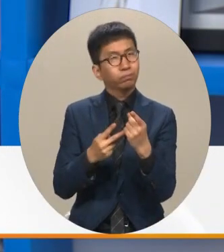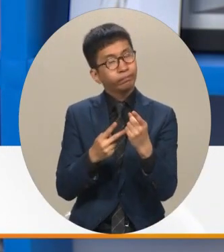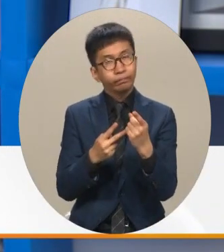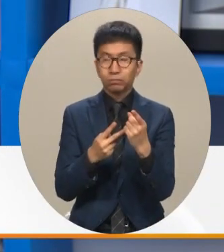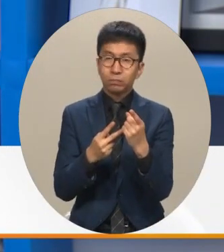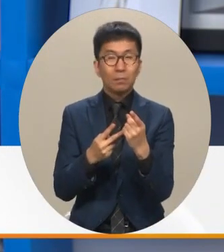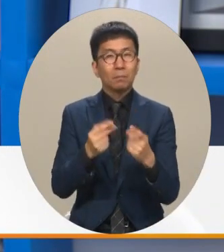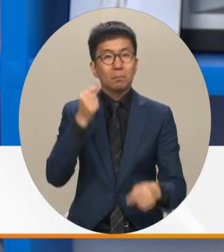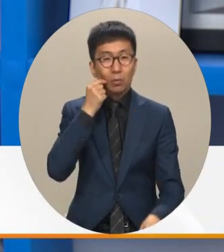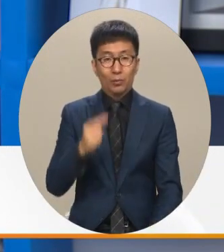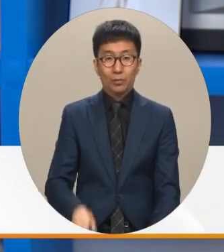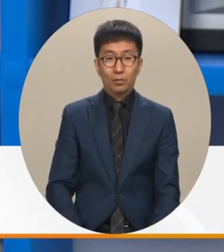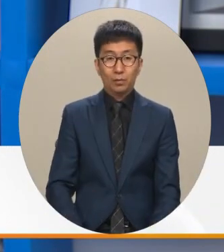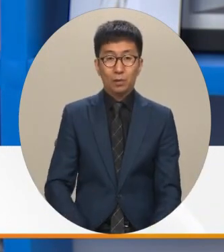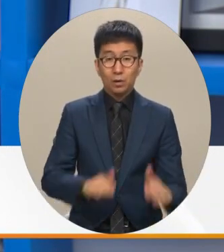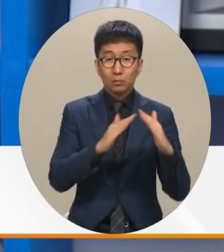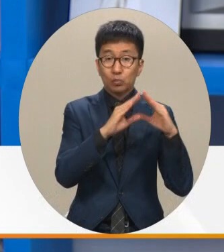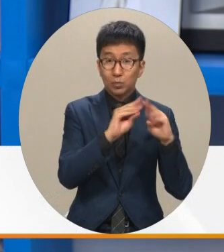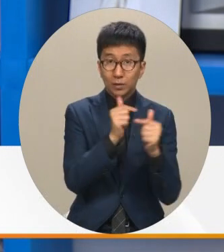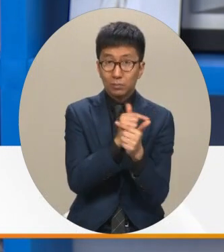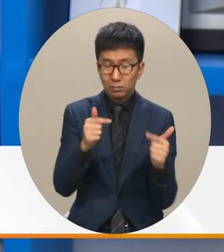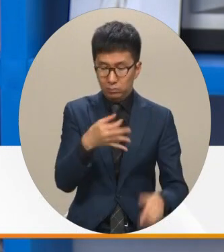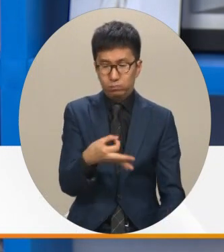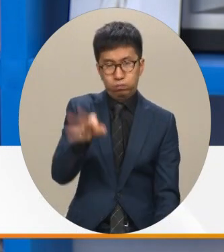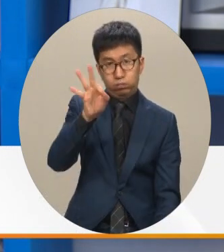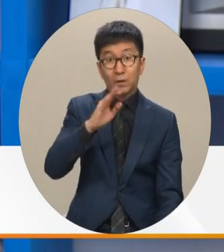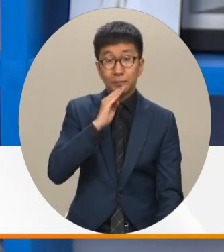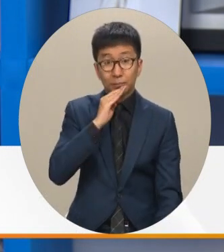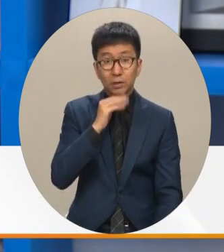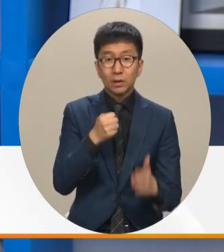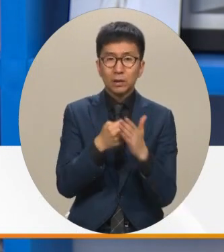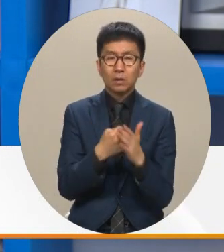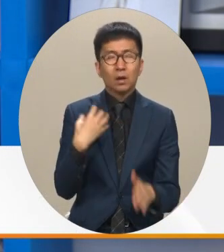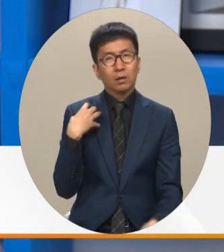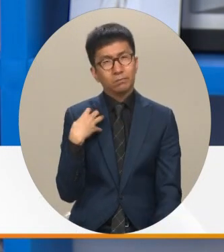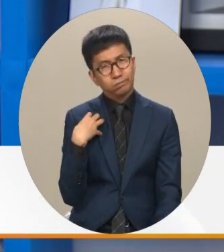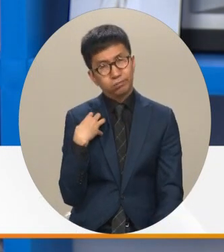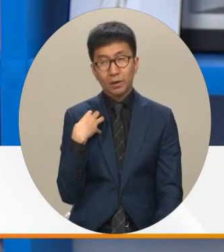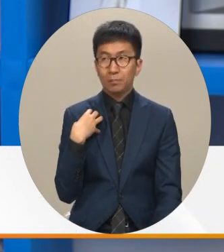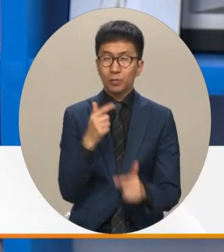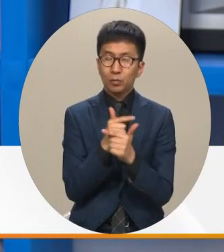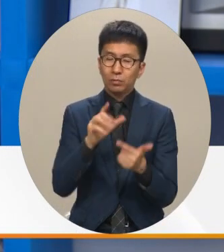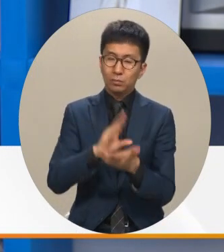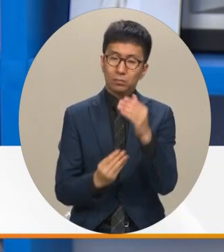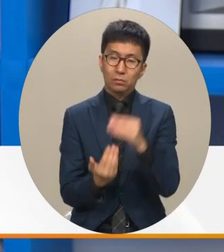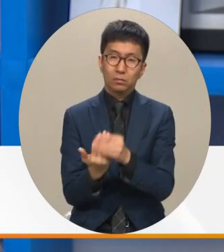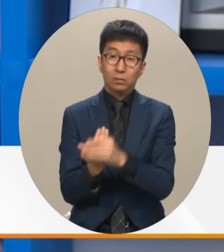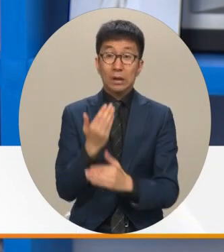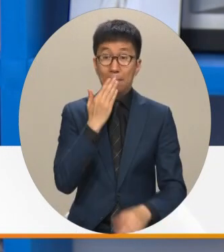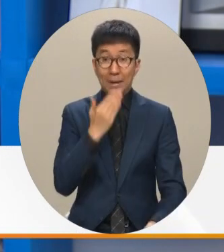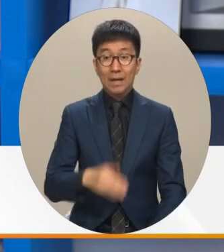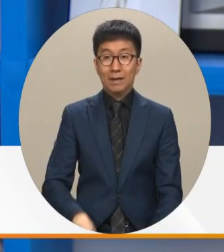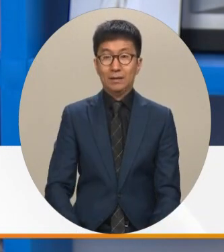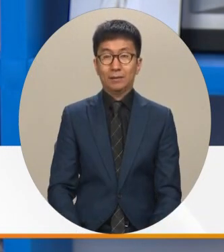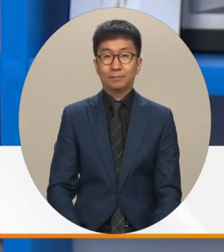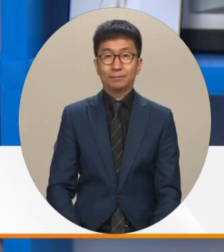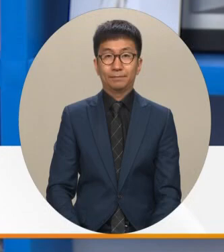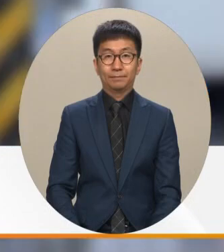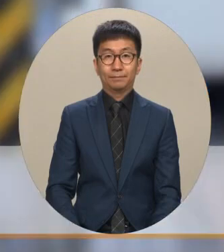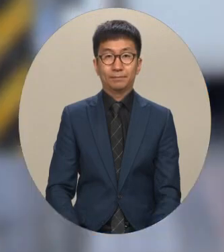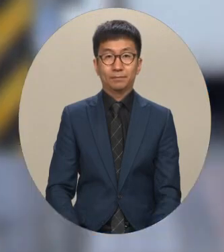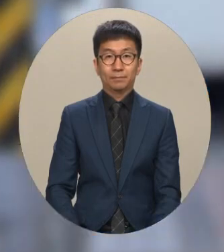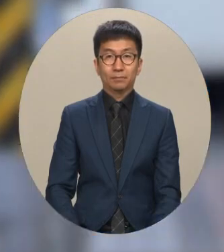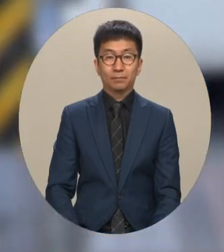이런 부분들 비용들이 엄청 높을 텐데 저는 굉장히 심각한 문제를 어 야기할 수도